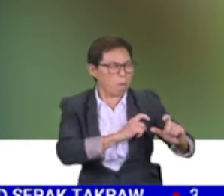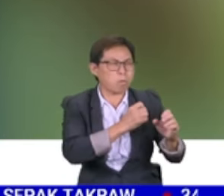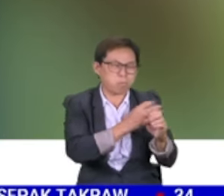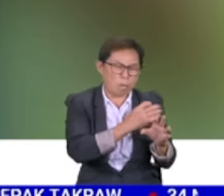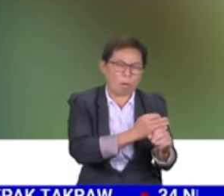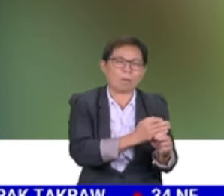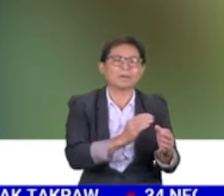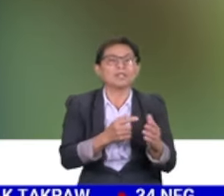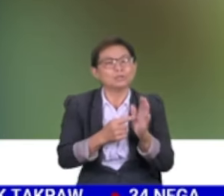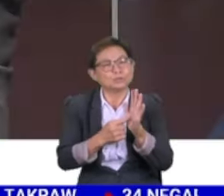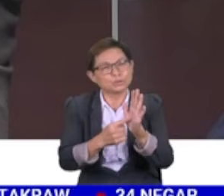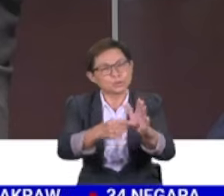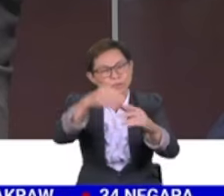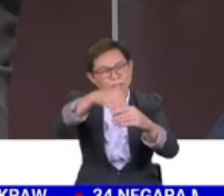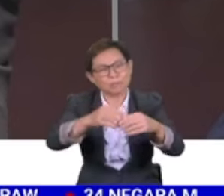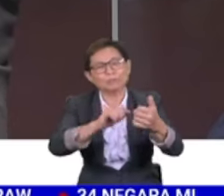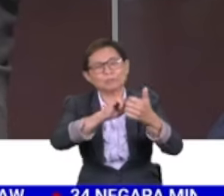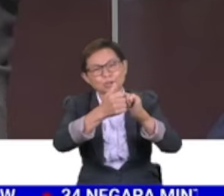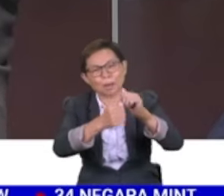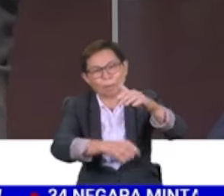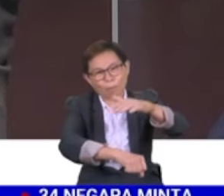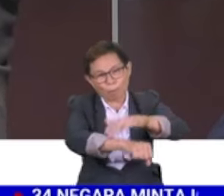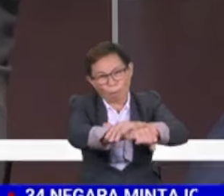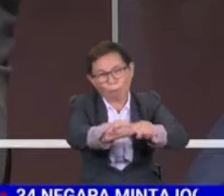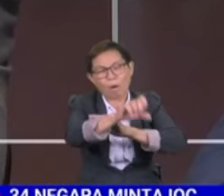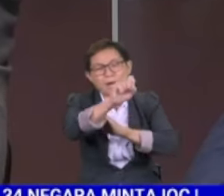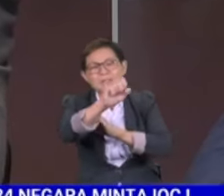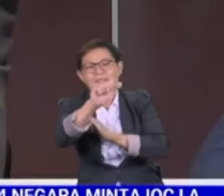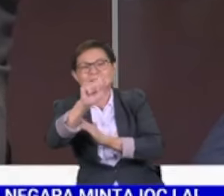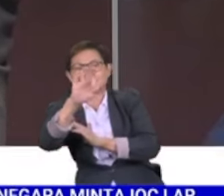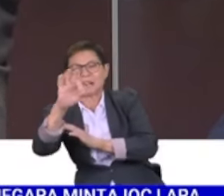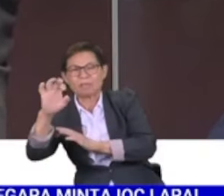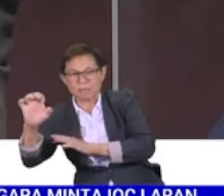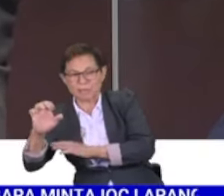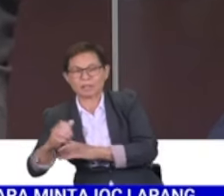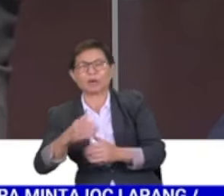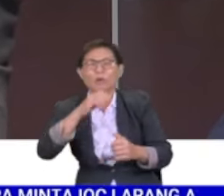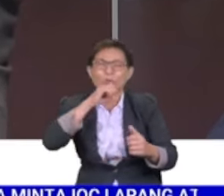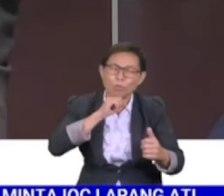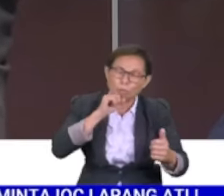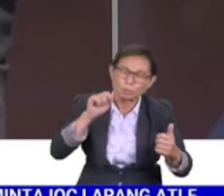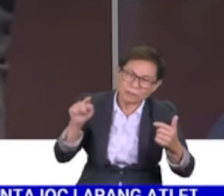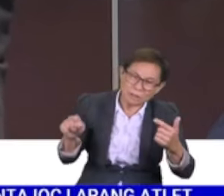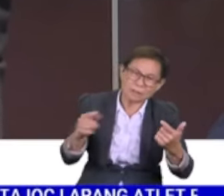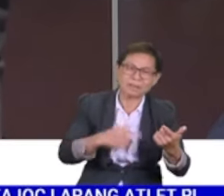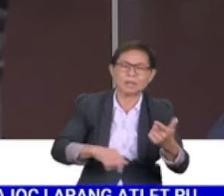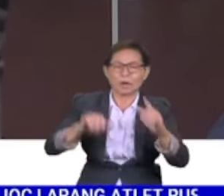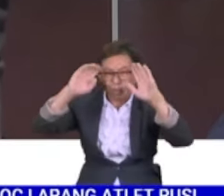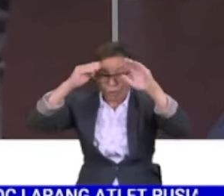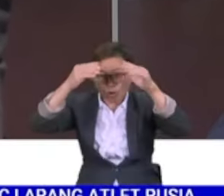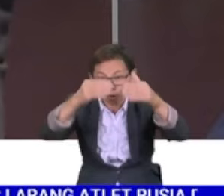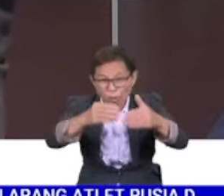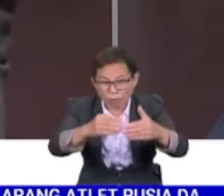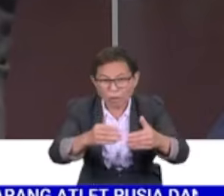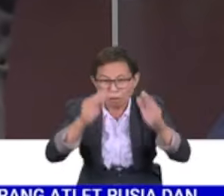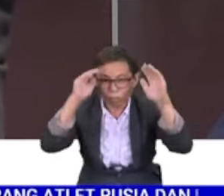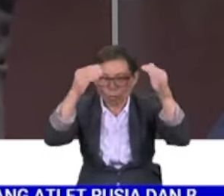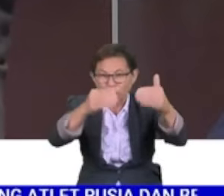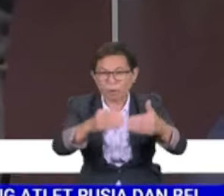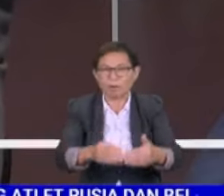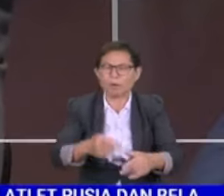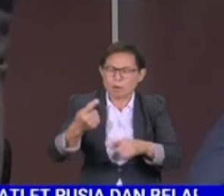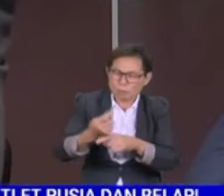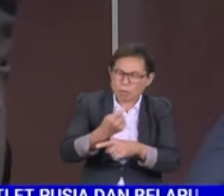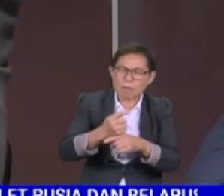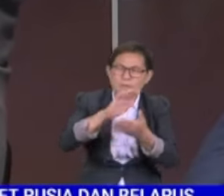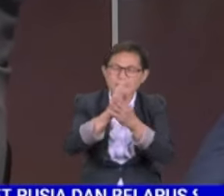dipamerkan terhadap sukan ini. Safi Salih ini dengan umur dia, dengan semua dia, dan dia pun boleh fokus dengan yang lain, juru-juru